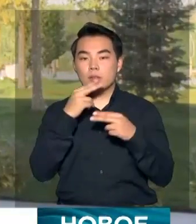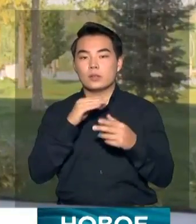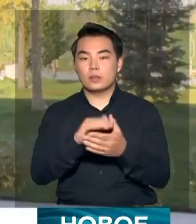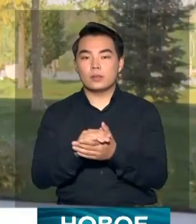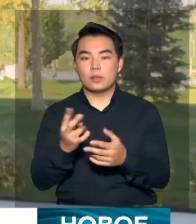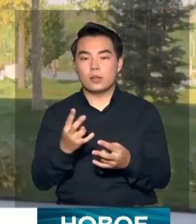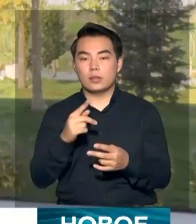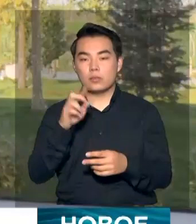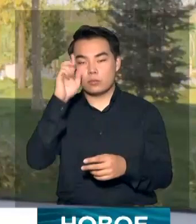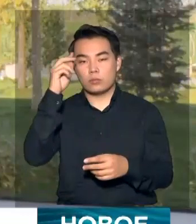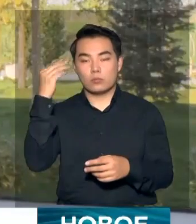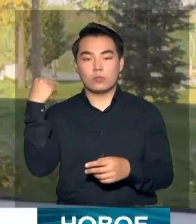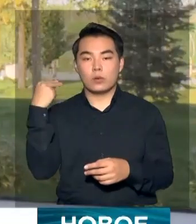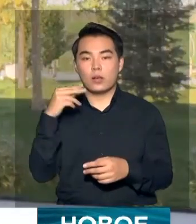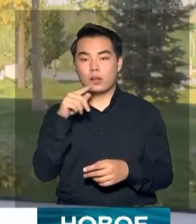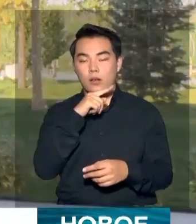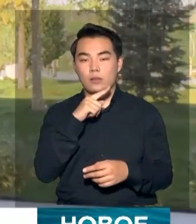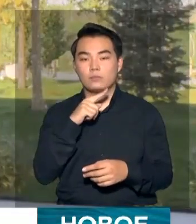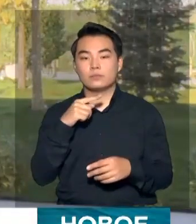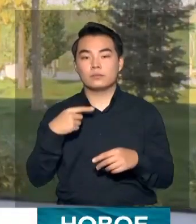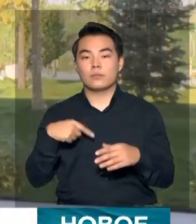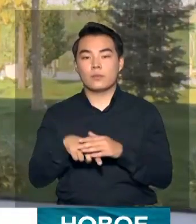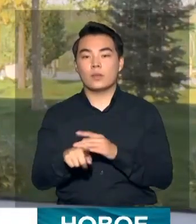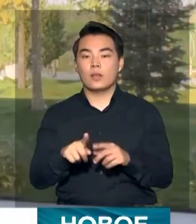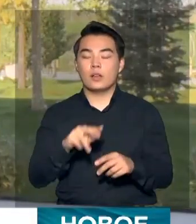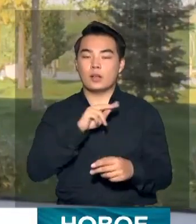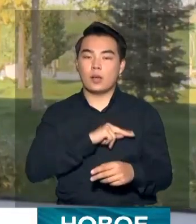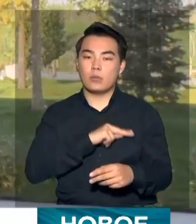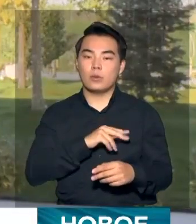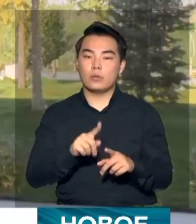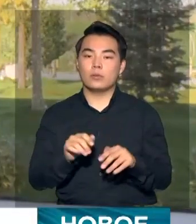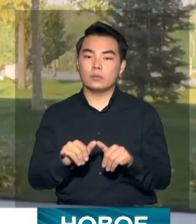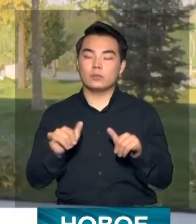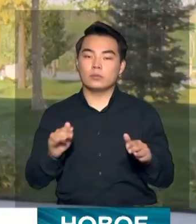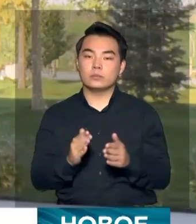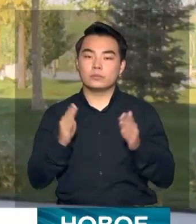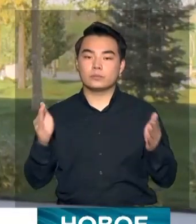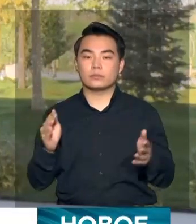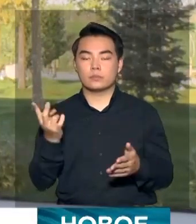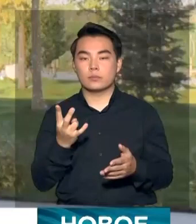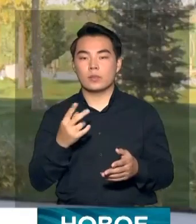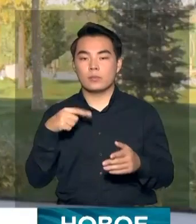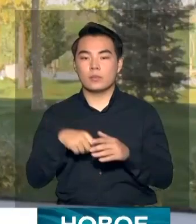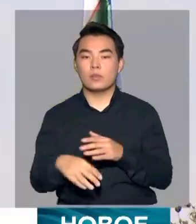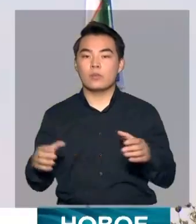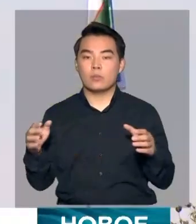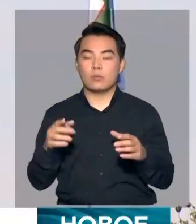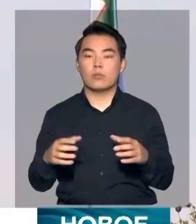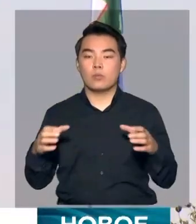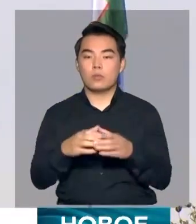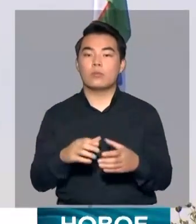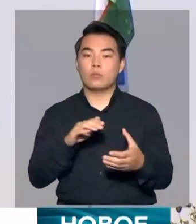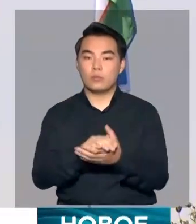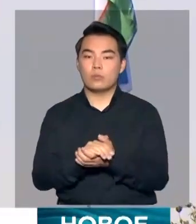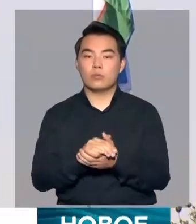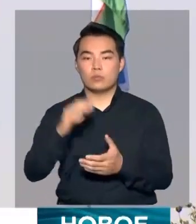президент Токаев. И не забывать продвигать работу, которая совместными усилиями делается для укрепления интеграции